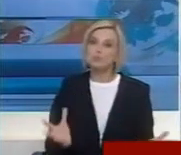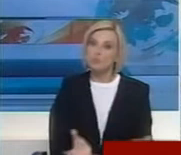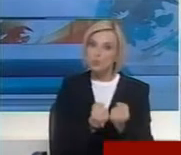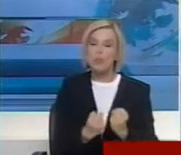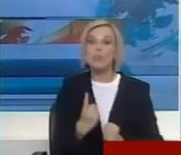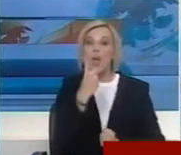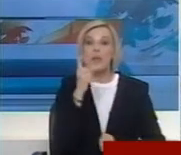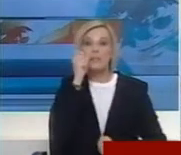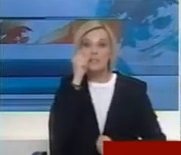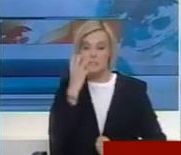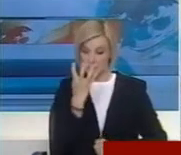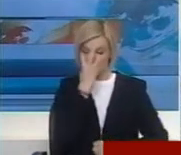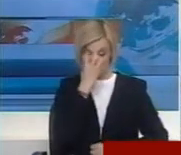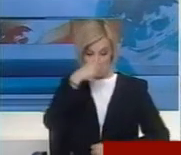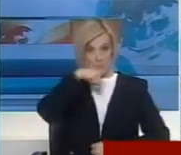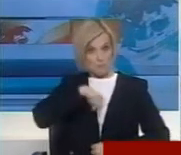πήρε εξιτήριο.